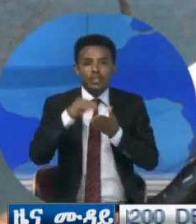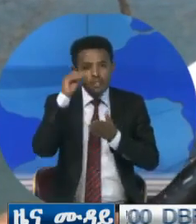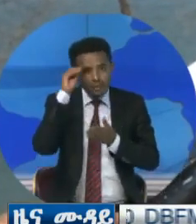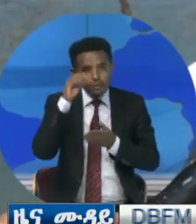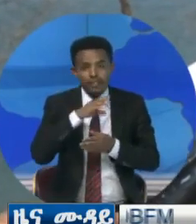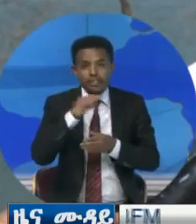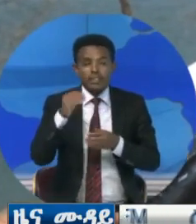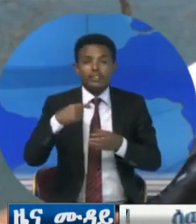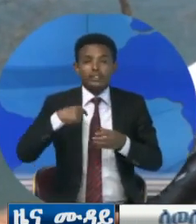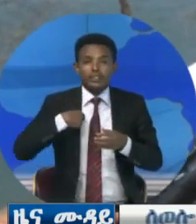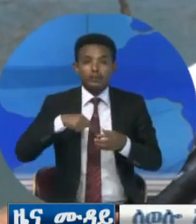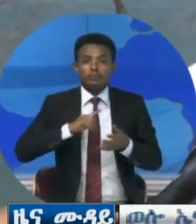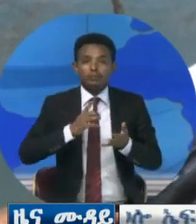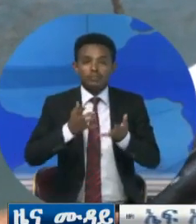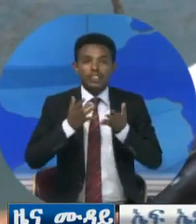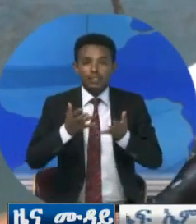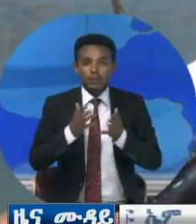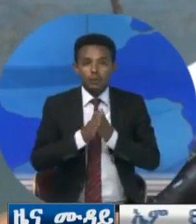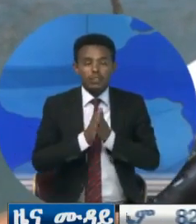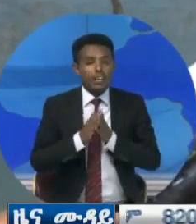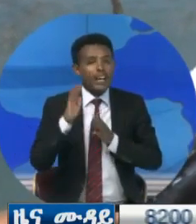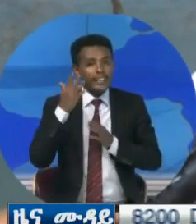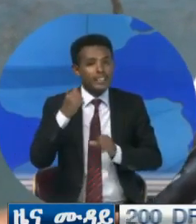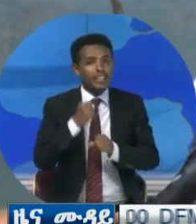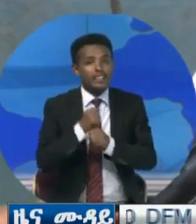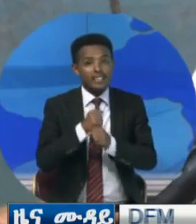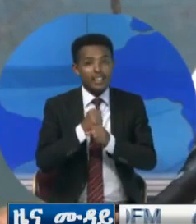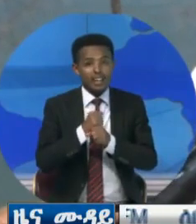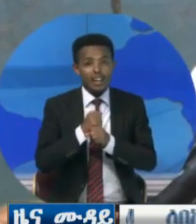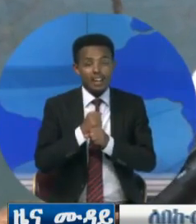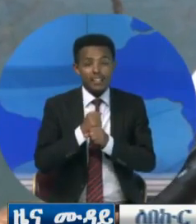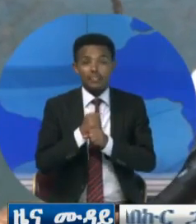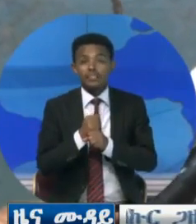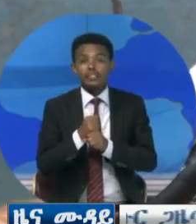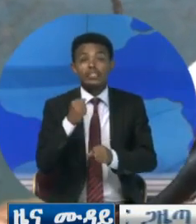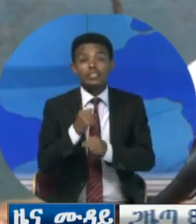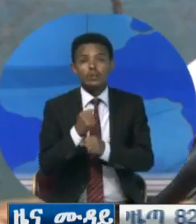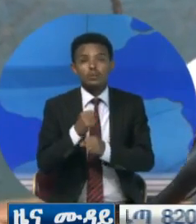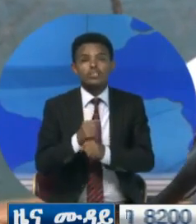እኛ የምንፈልገውን አይነት አሰራር ደግሞ ስትሰሩ ስላገኘ ነው